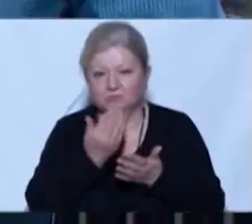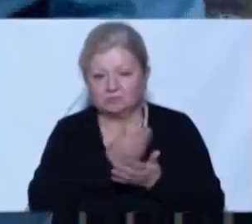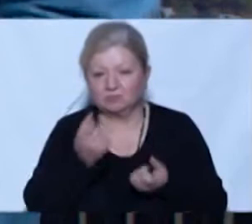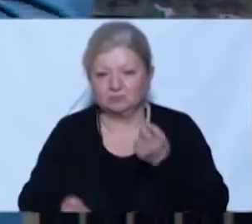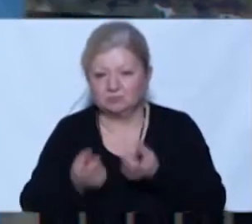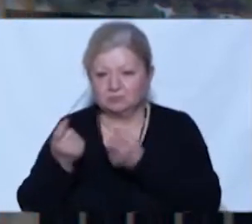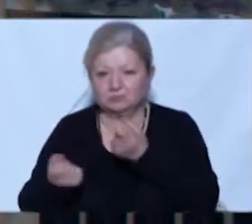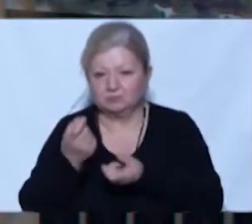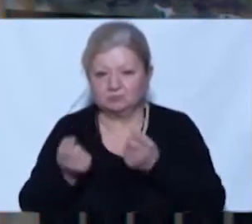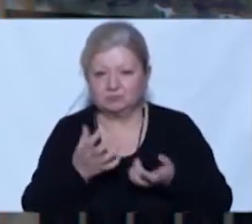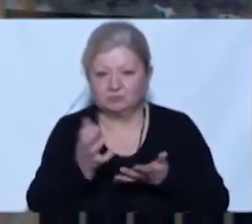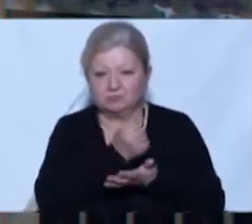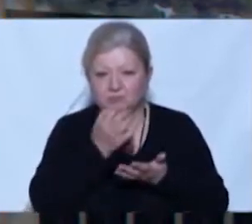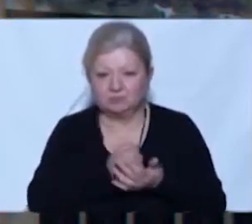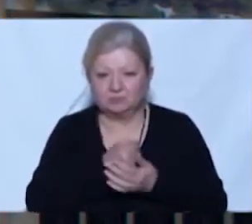აღმოჩენებისათვის.